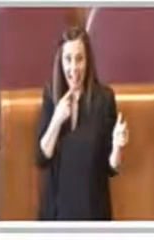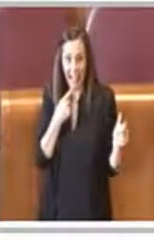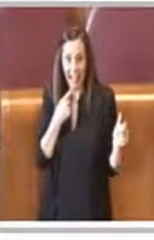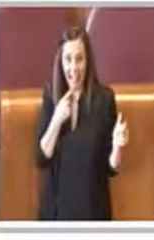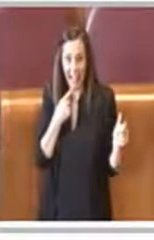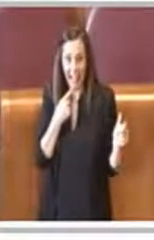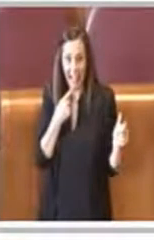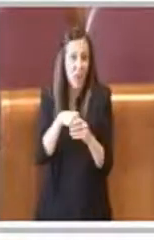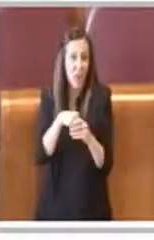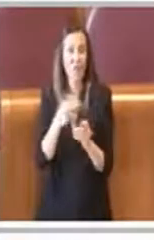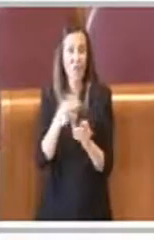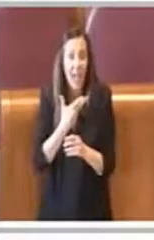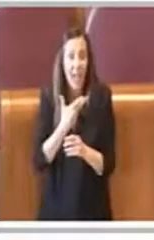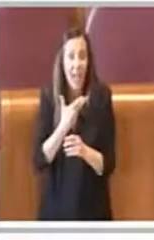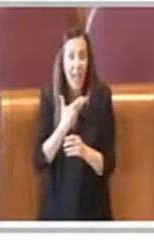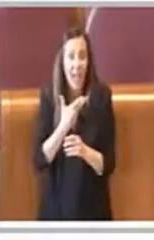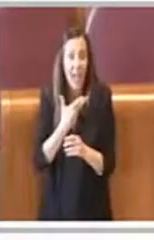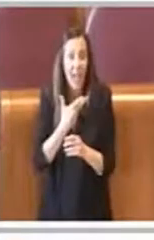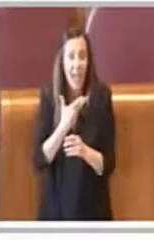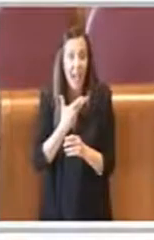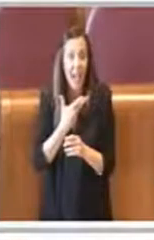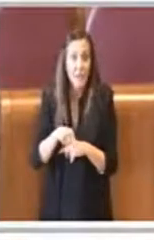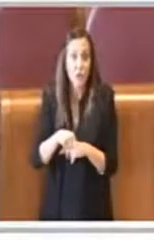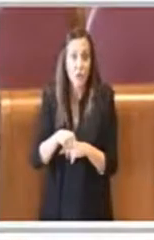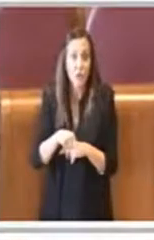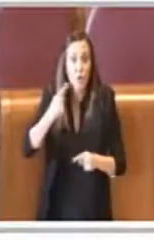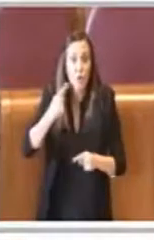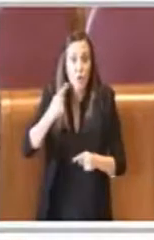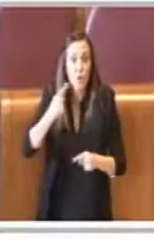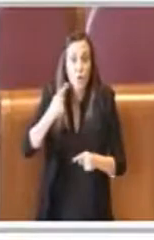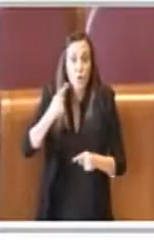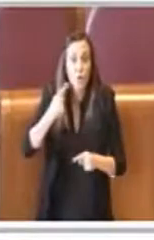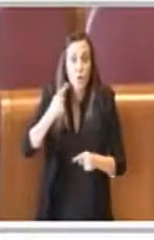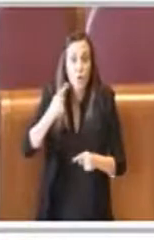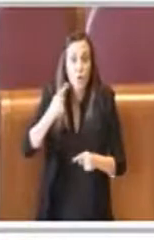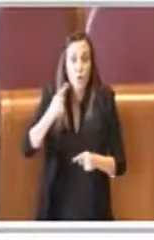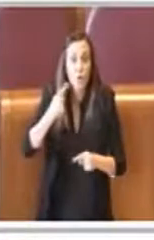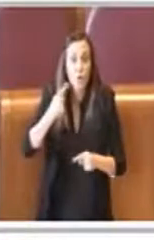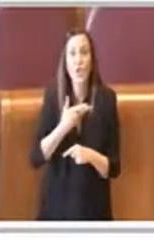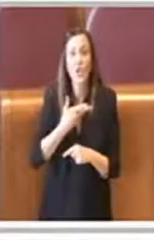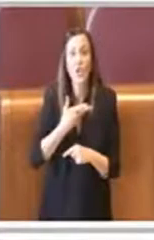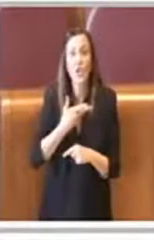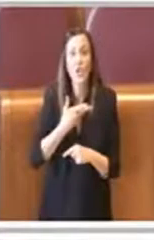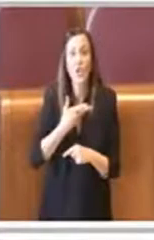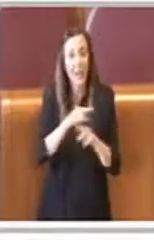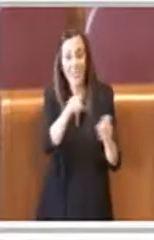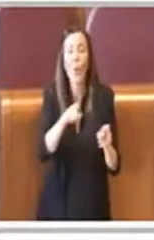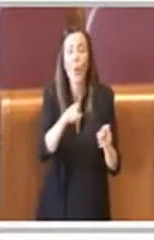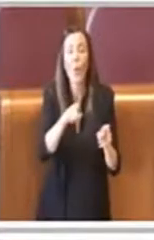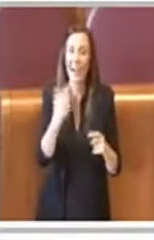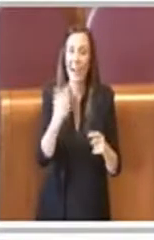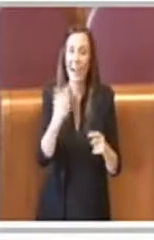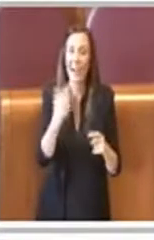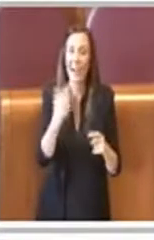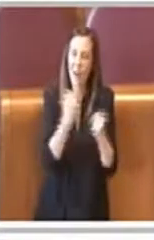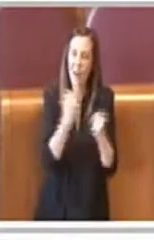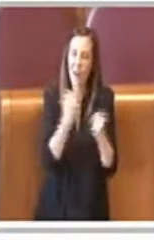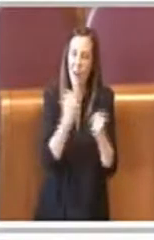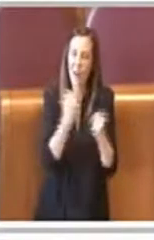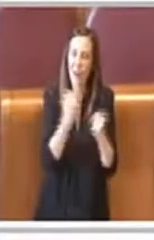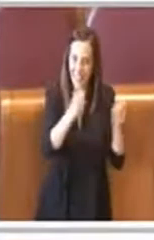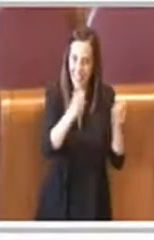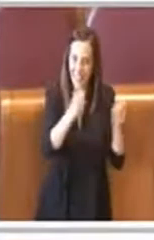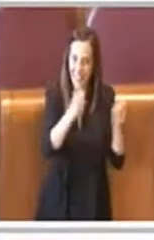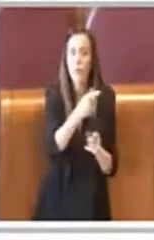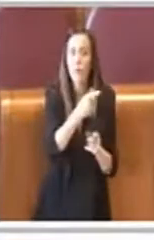importanti per coloro che stanno presentando in questi giorni le domande, che vanno subito chiarite agli uffici